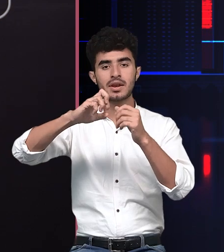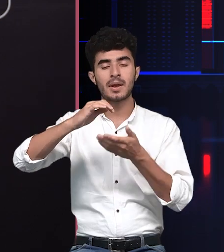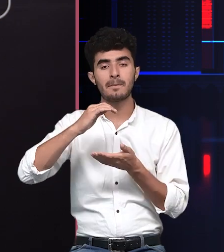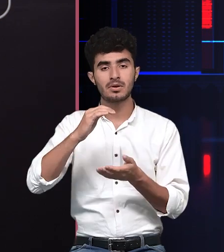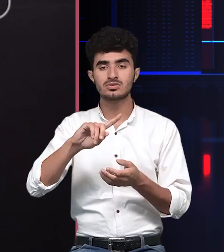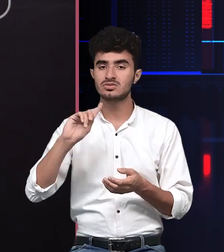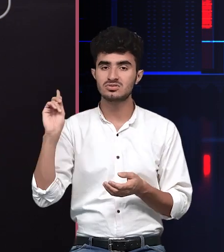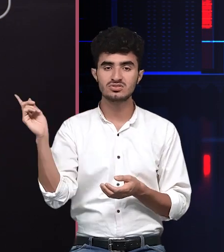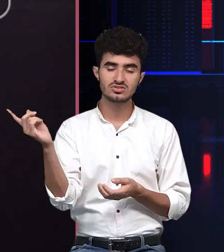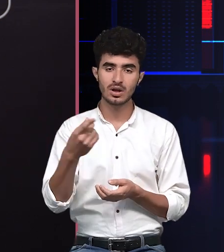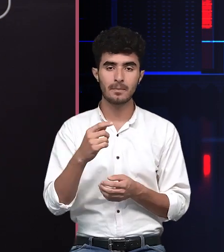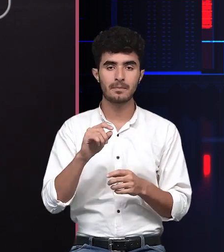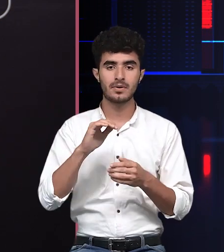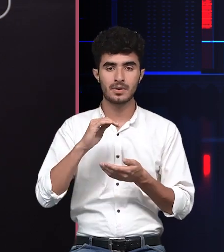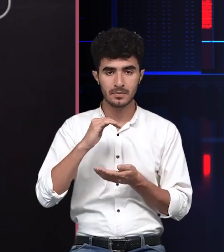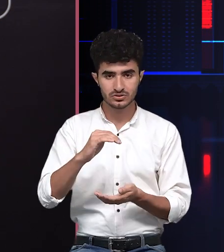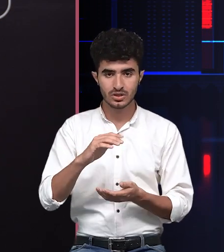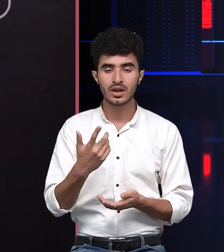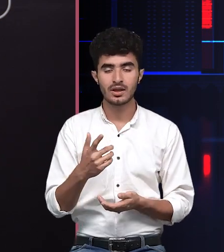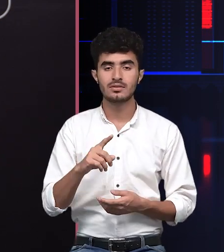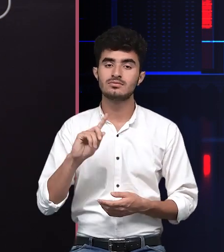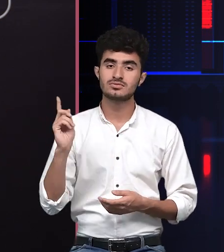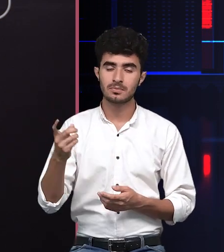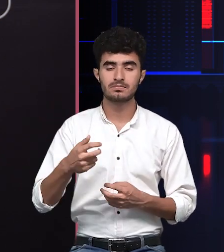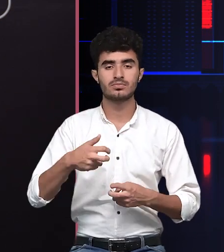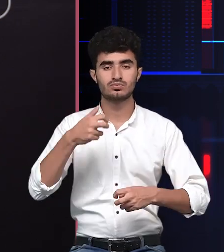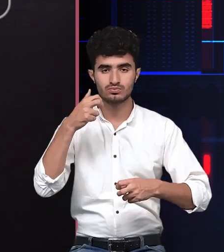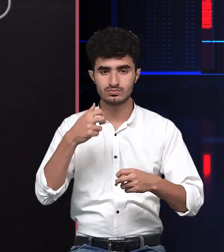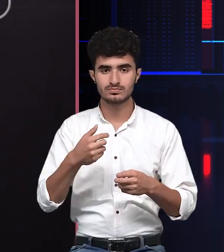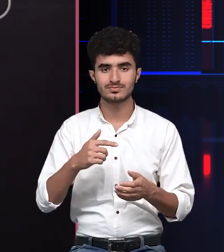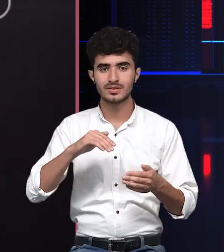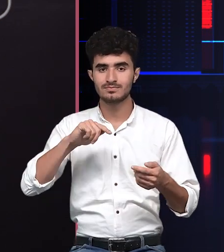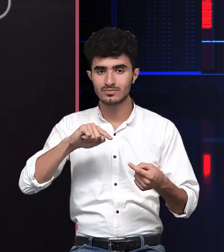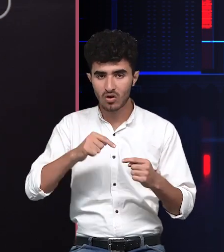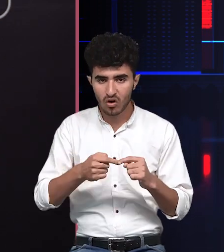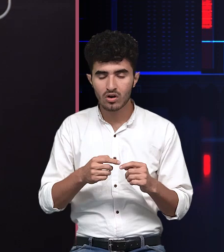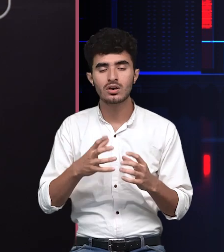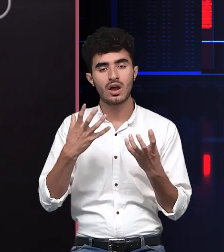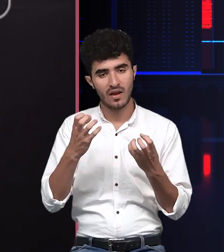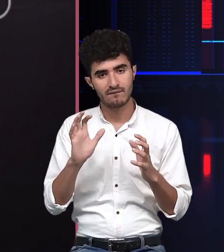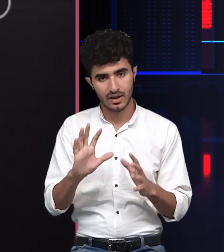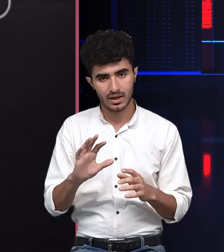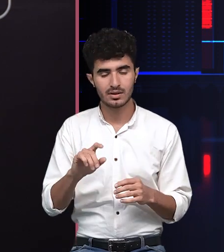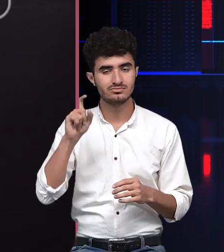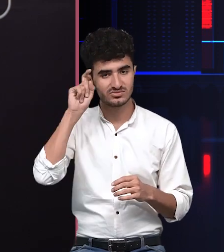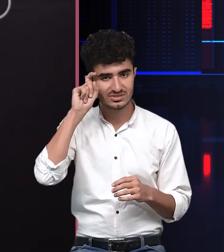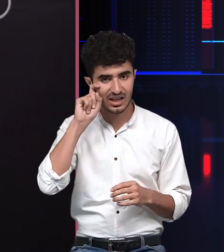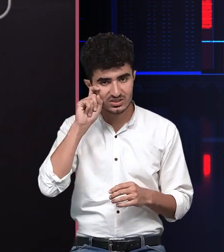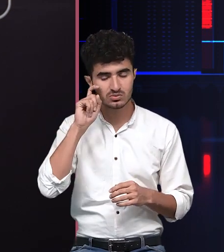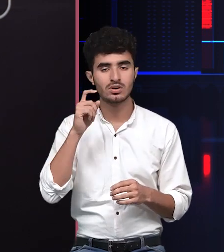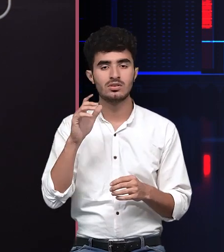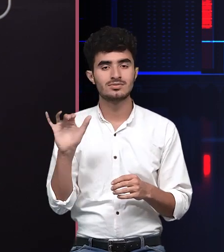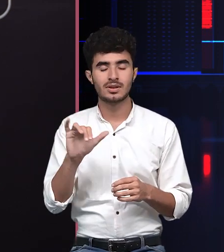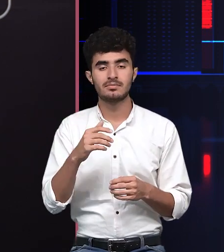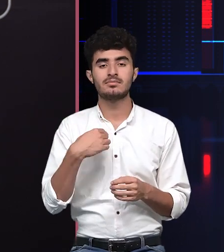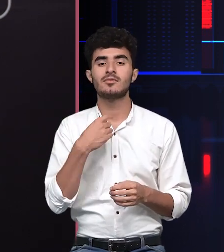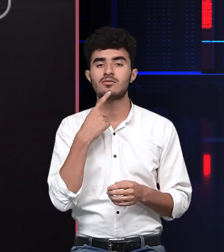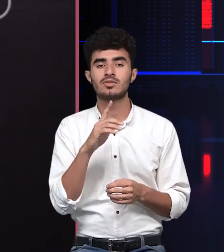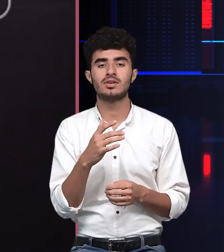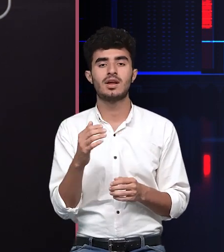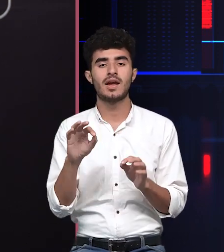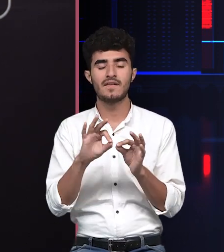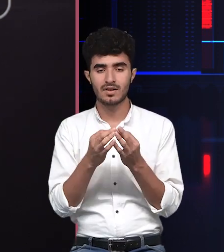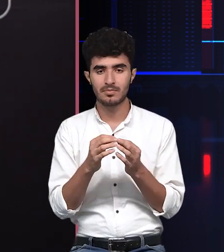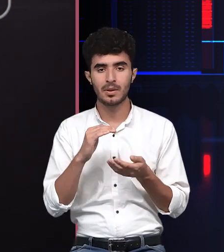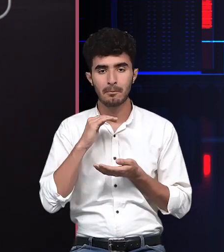کم 70-80% بچے اس کا شکار ہو جاتے ہیں، چھوٹا یا بڑا۔ جیسے پی ٹی ایس ڈی ہے، پوسٹ ٹرامیٹک اسٹریس ڈس آرڈر ہے، مثلاً آپ